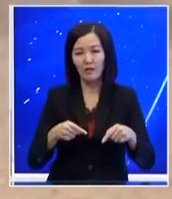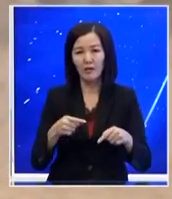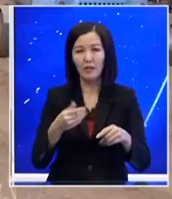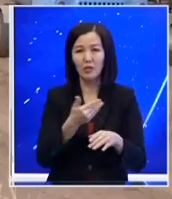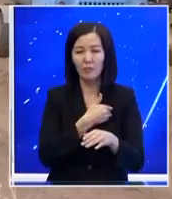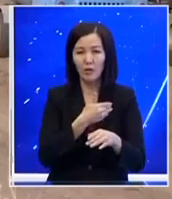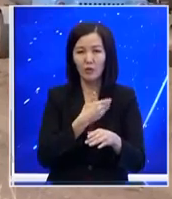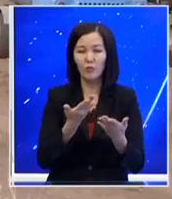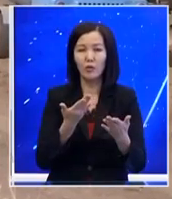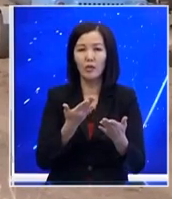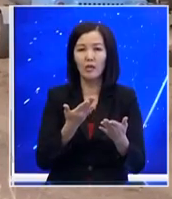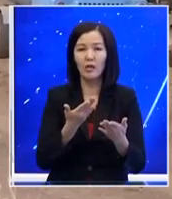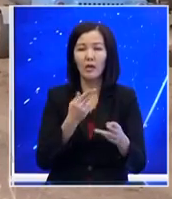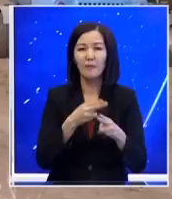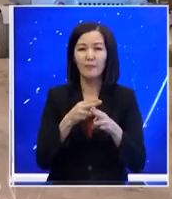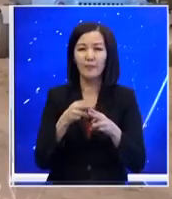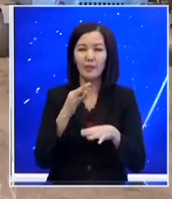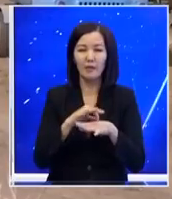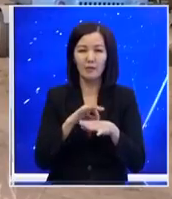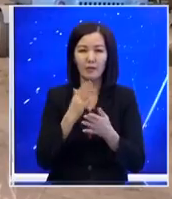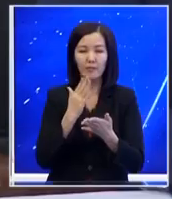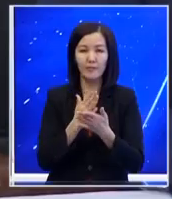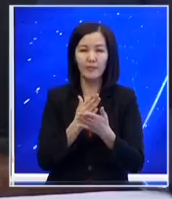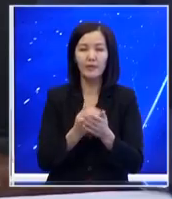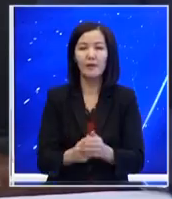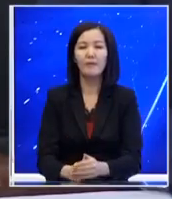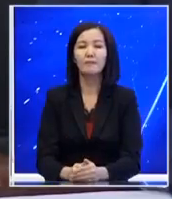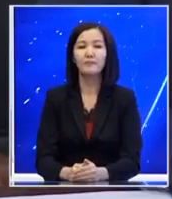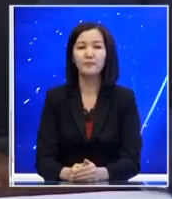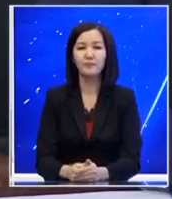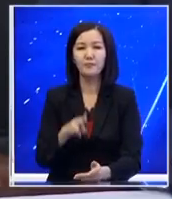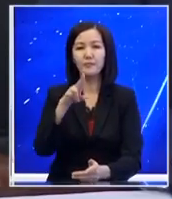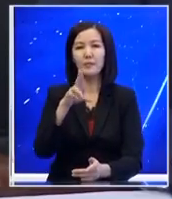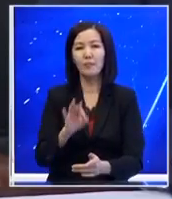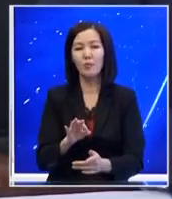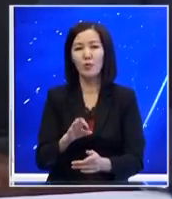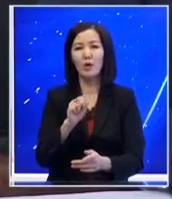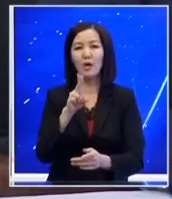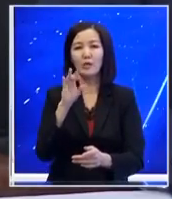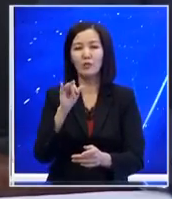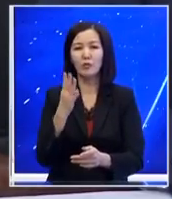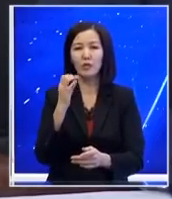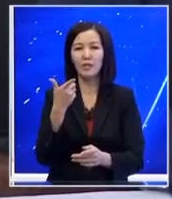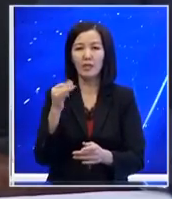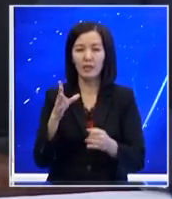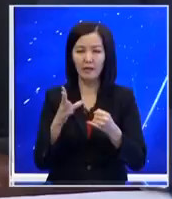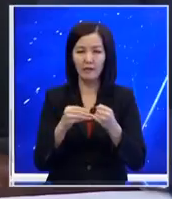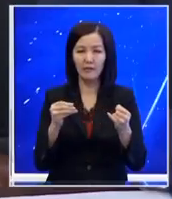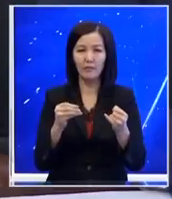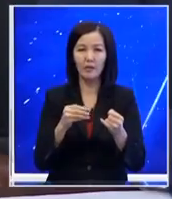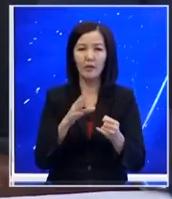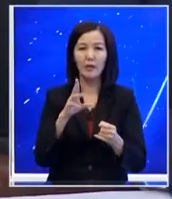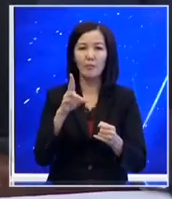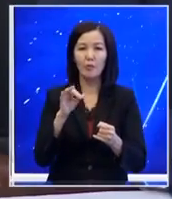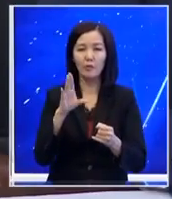снег внесли кое-какие коррективы в график земледельцев. По Аксуйскому району на 400 гектаров, по